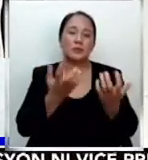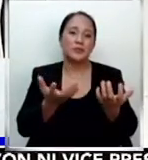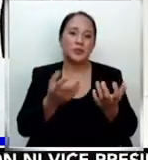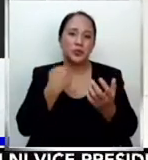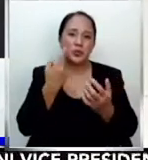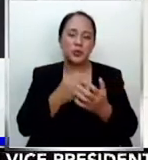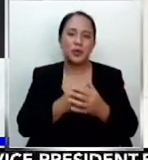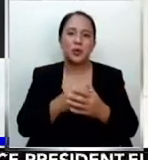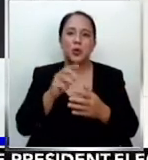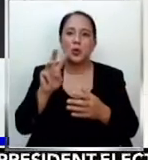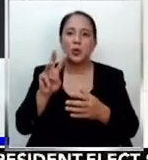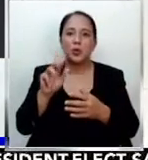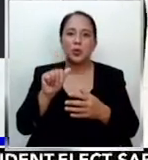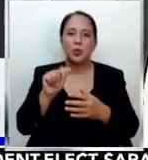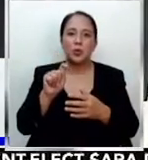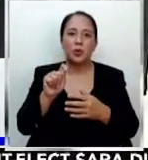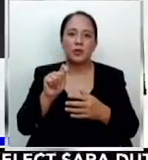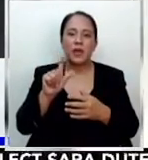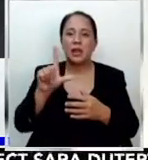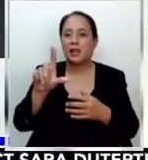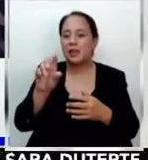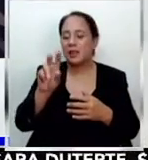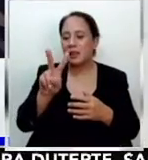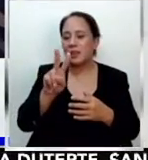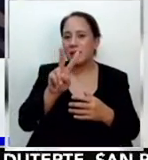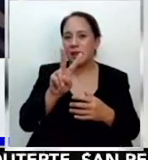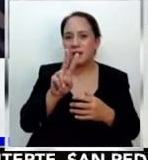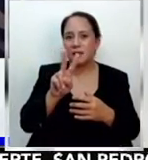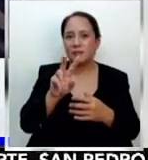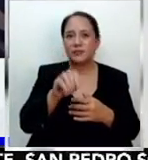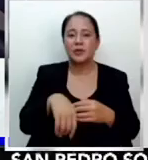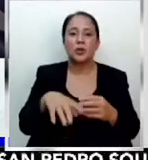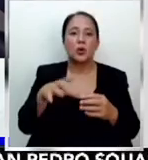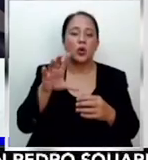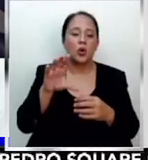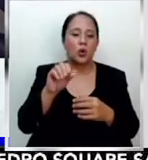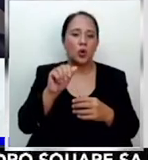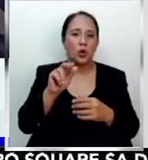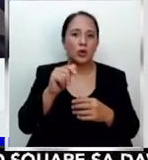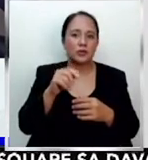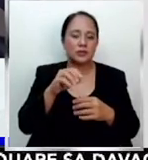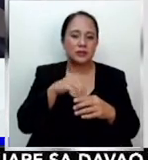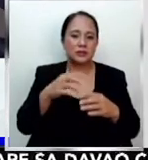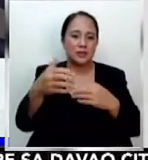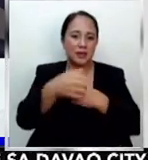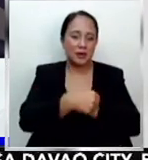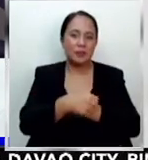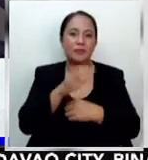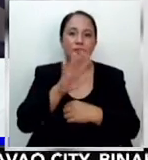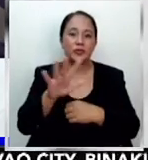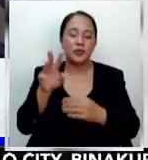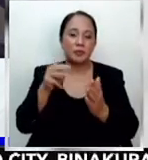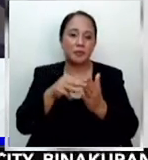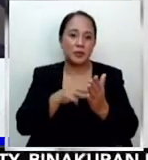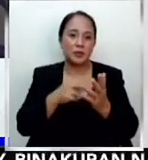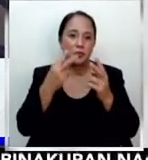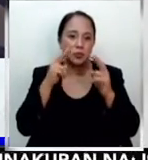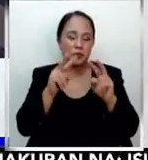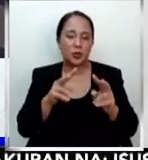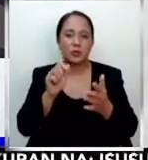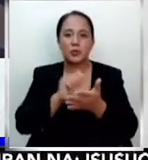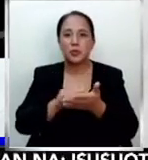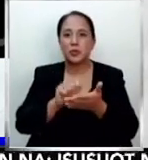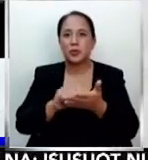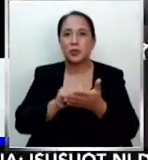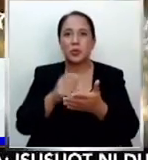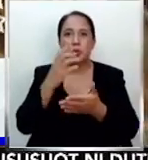Wattpad novel na Love Is Caught in His Arms na may 55 million views lang naman at isinulat ng author na si